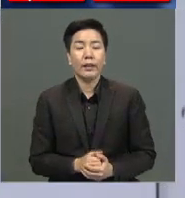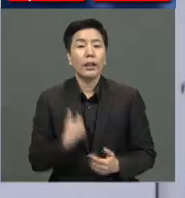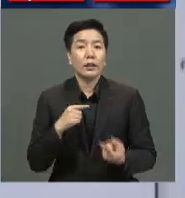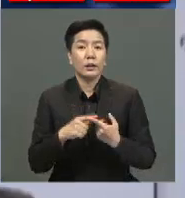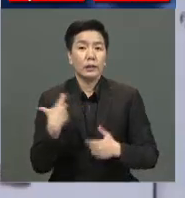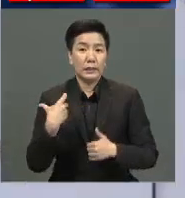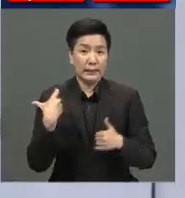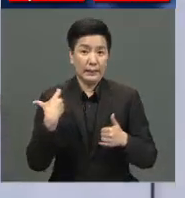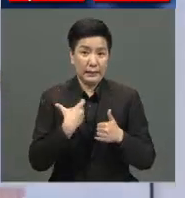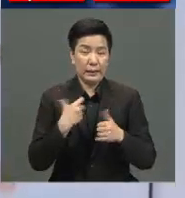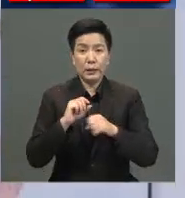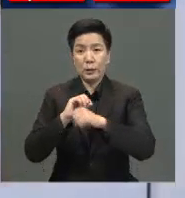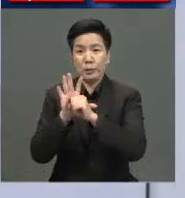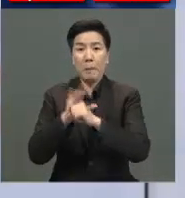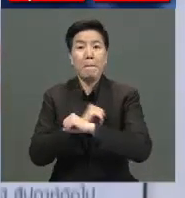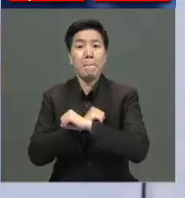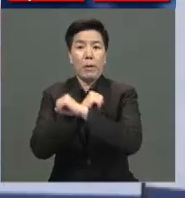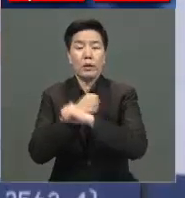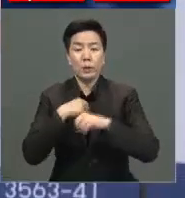และวัคซีนป้องกันโควิช 19